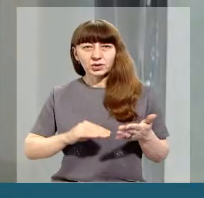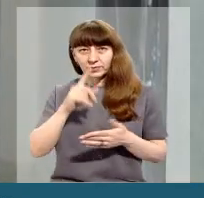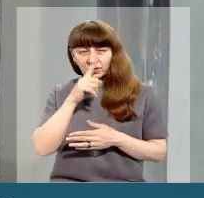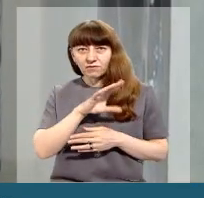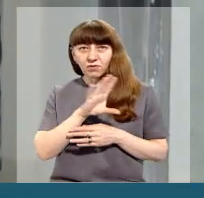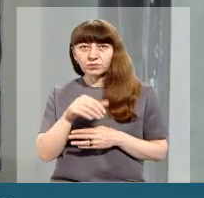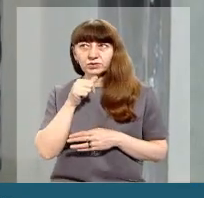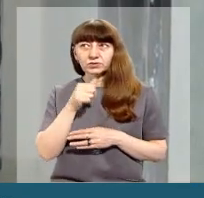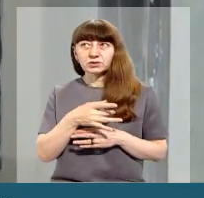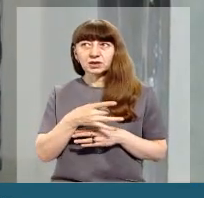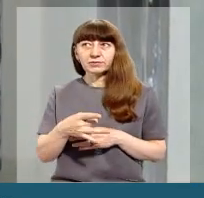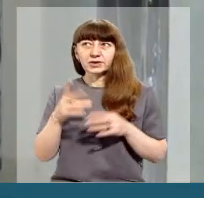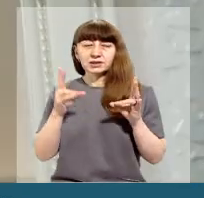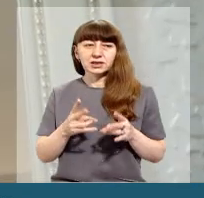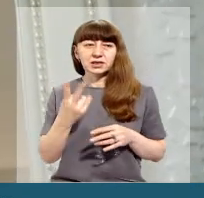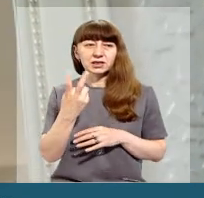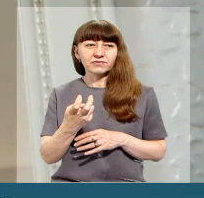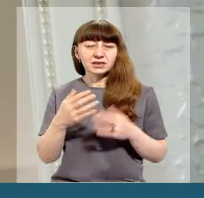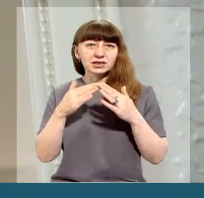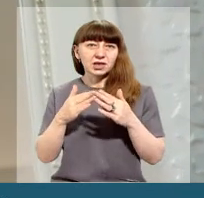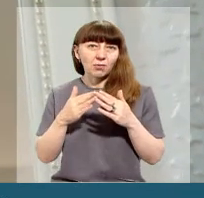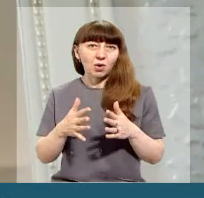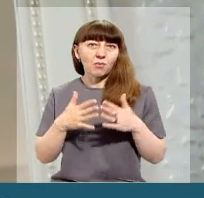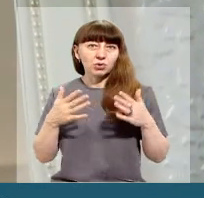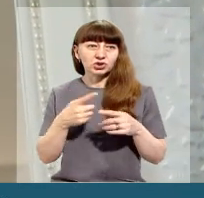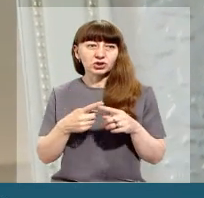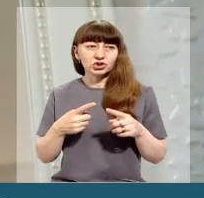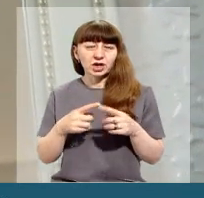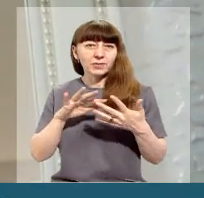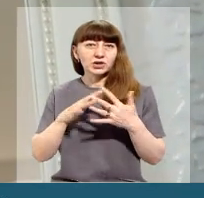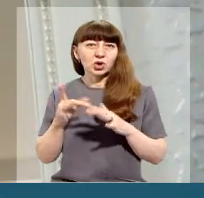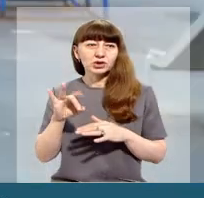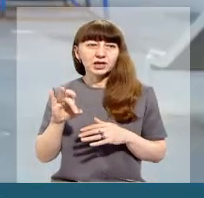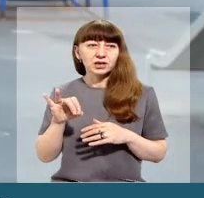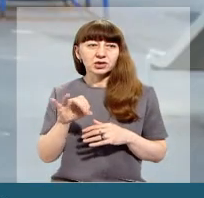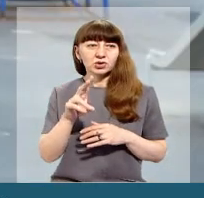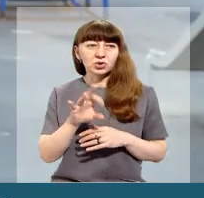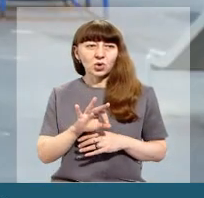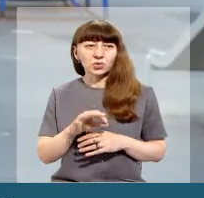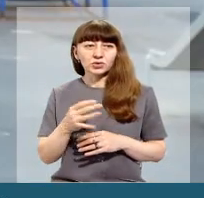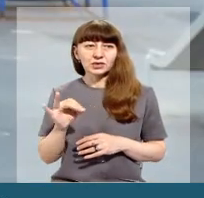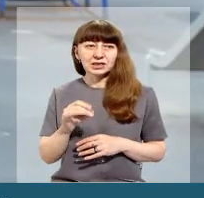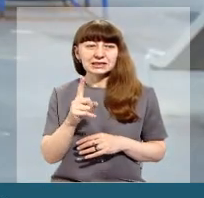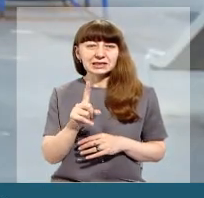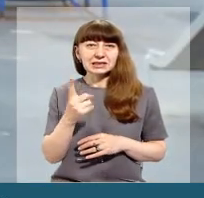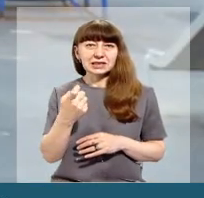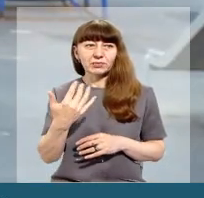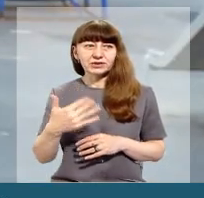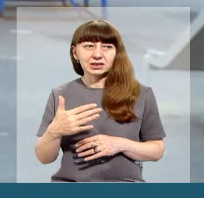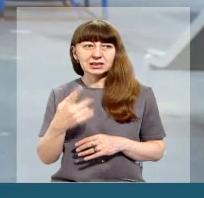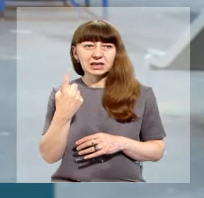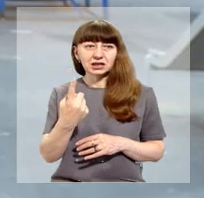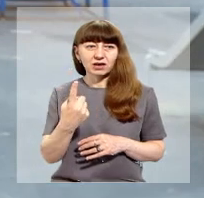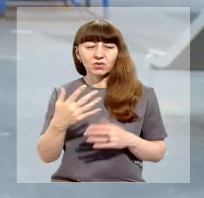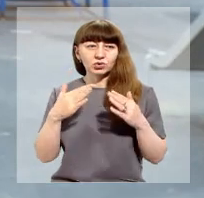сложности в Кустанайском районе пострадало почти 200 домов. Большая часть в селе Алтынсарина. Из 151 дома в селе